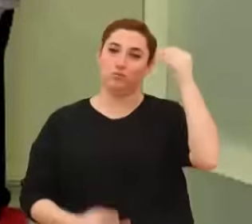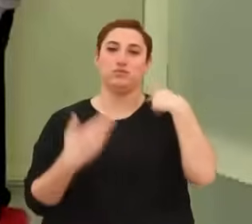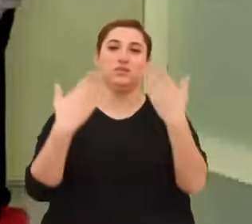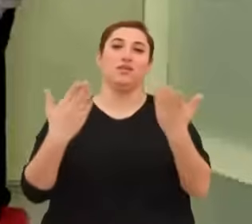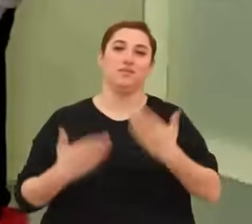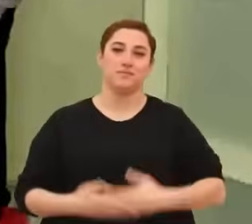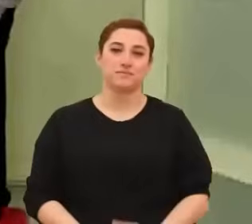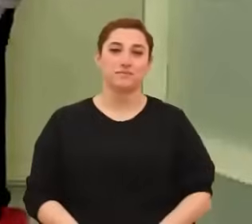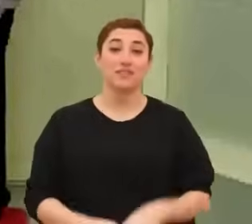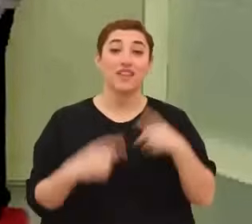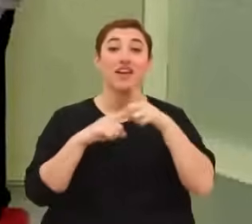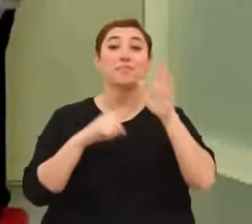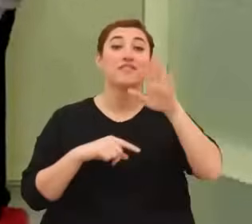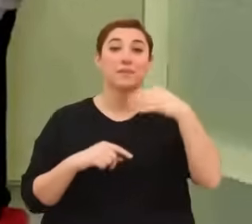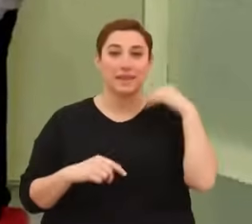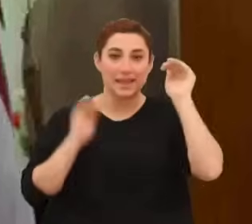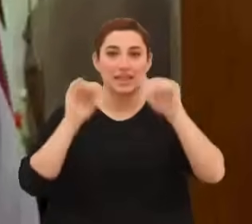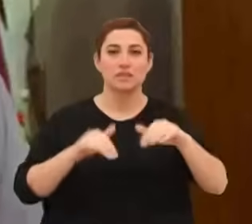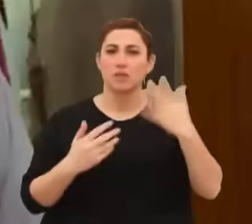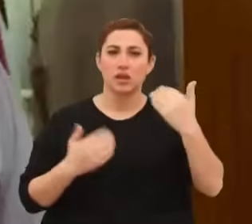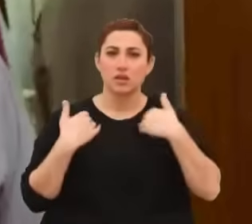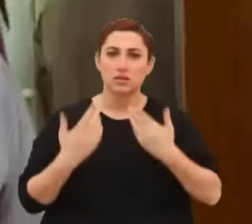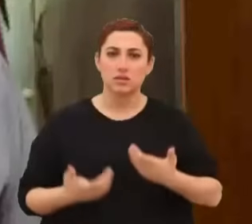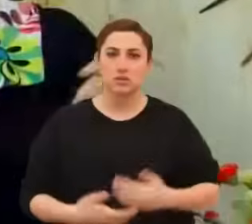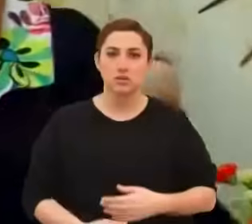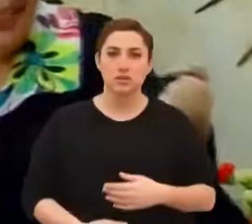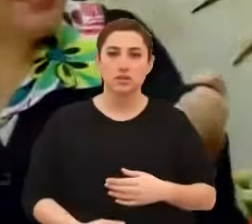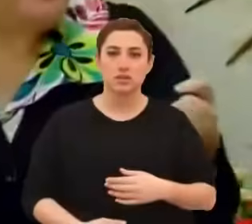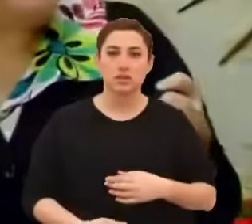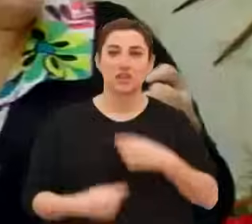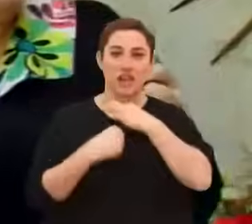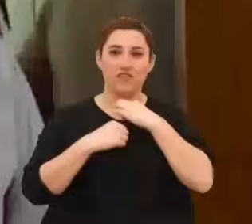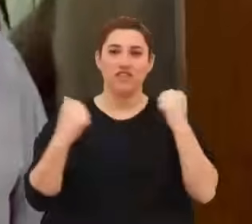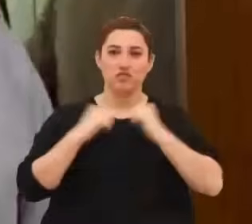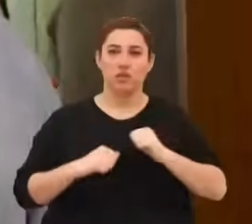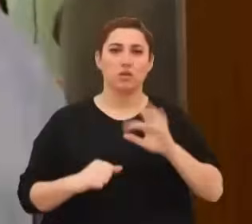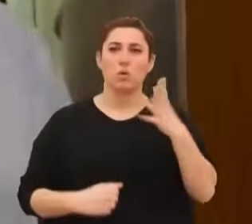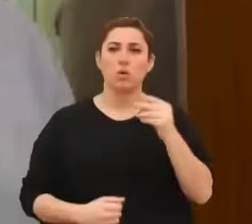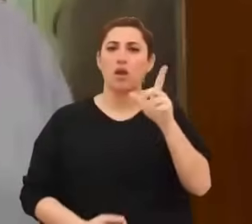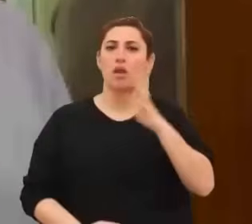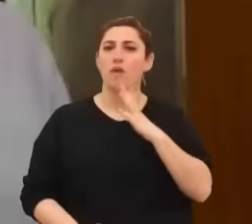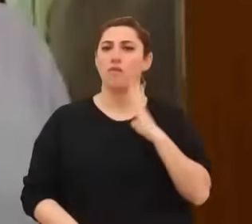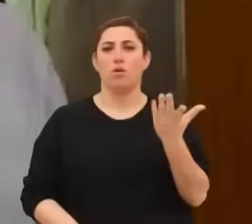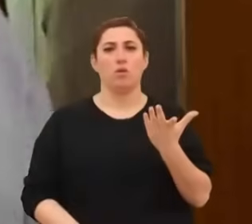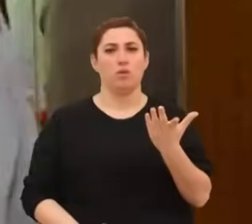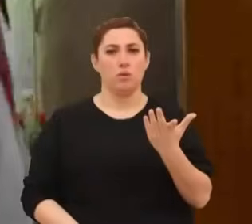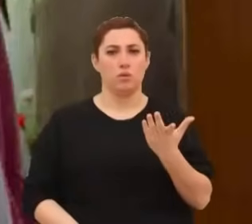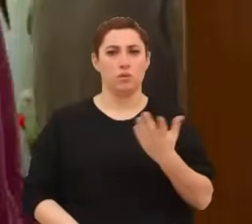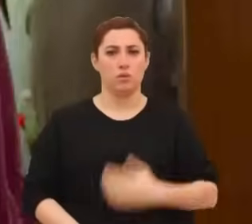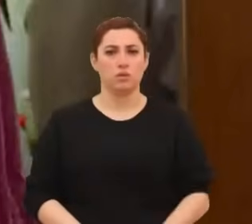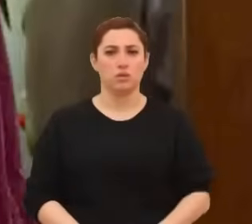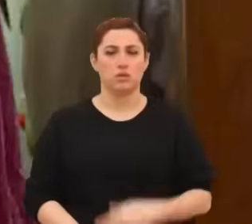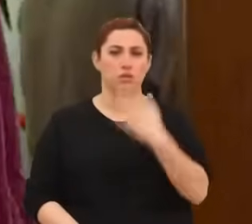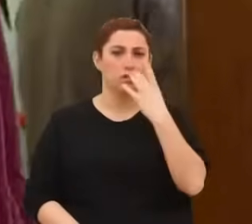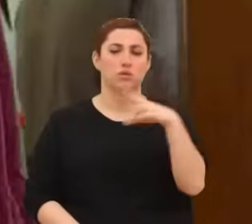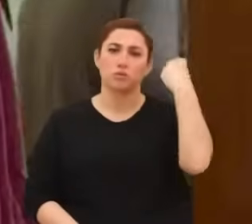ya. Fehmi'ciğim getirdim. Ne getirdin? Kravatını, ceketini. Yok ya, ne gerek var ya.